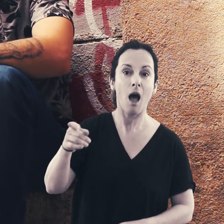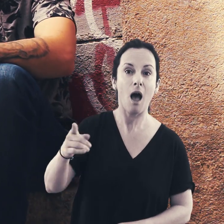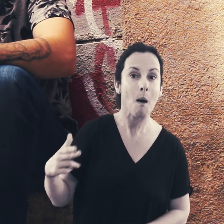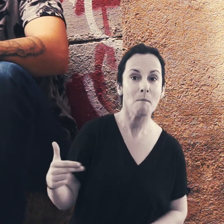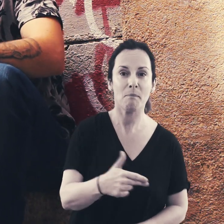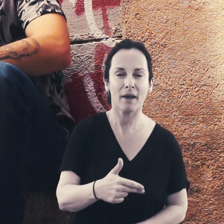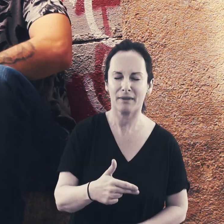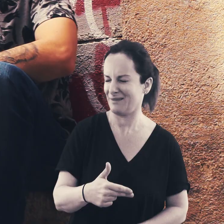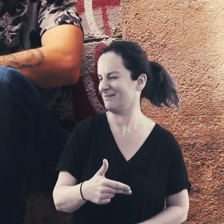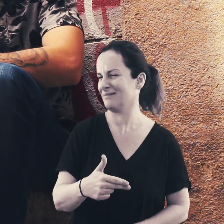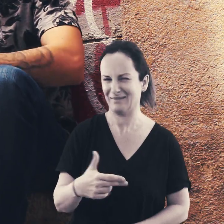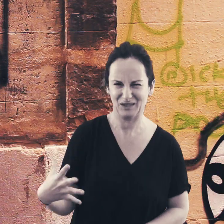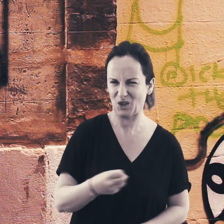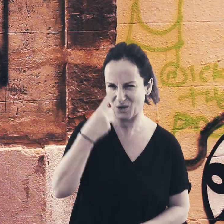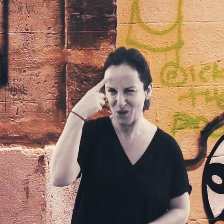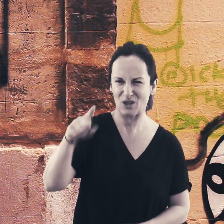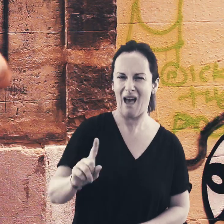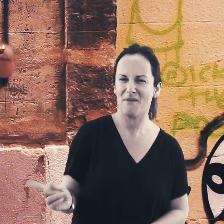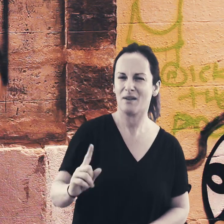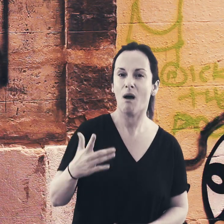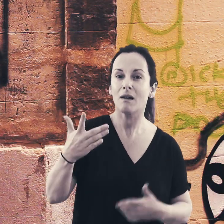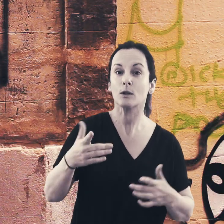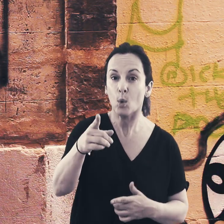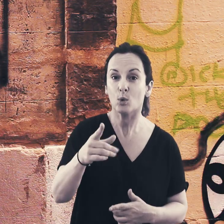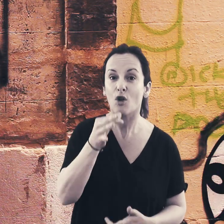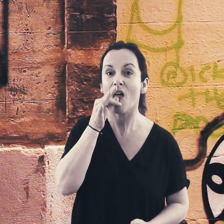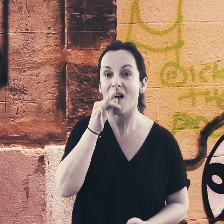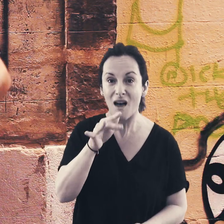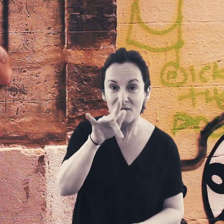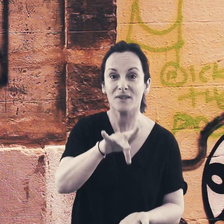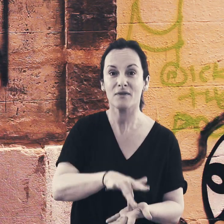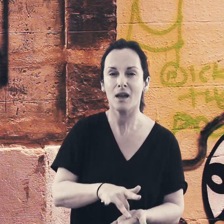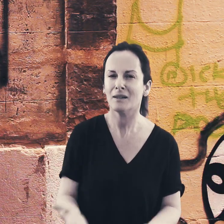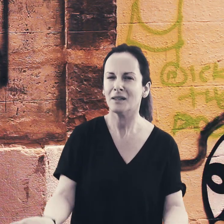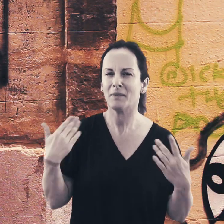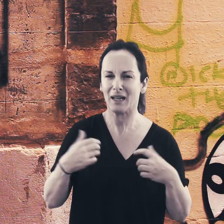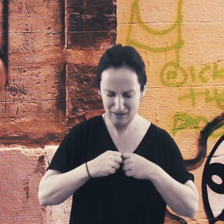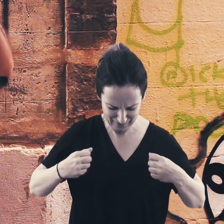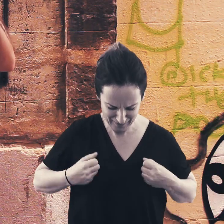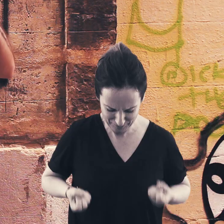Rap, vine si encara no ho has tastat. Rap, treu et xuc a sa creativitat.